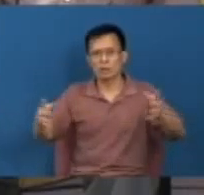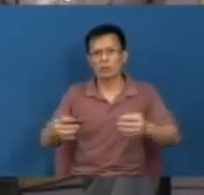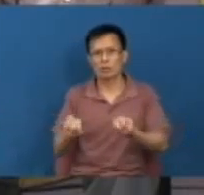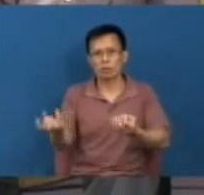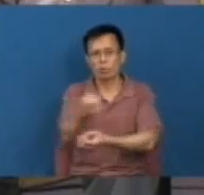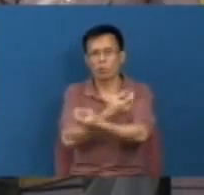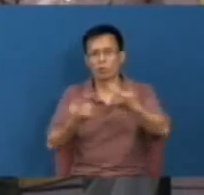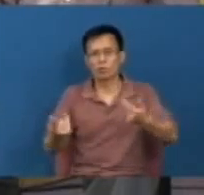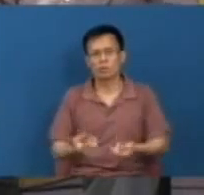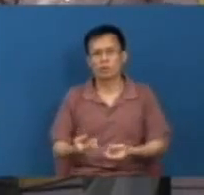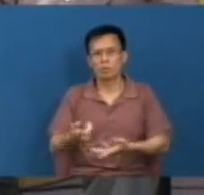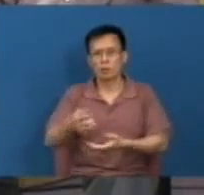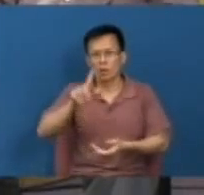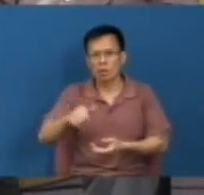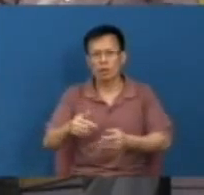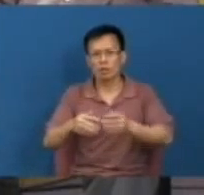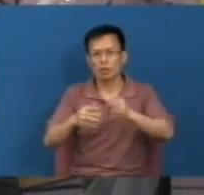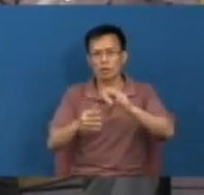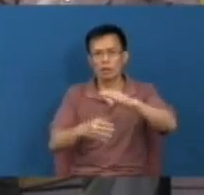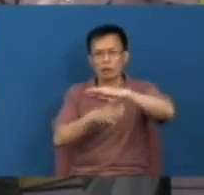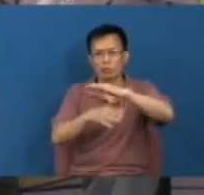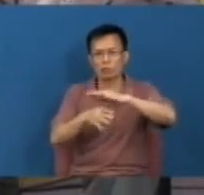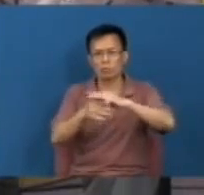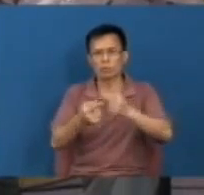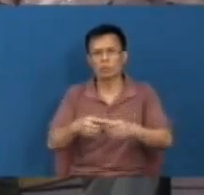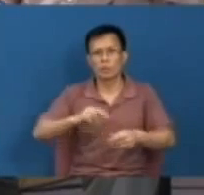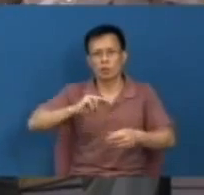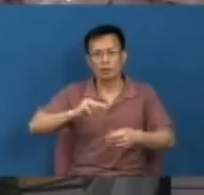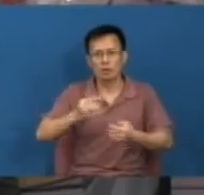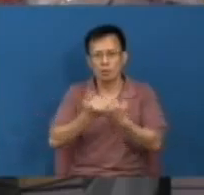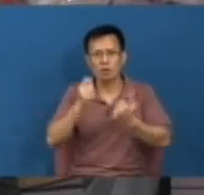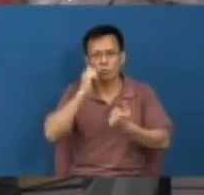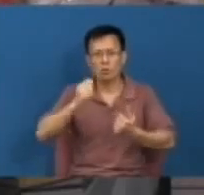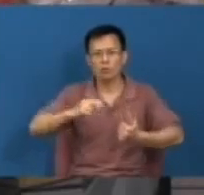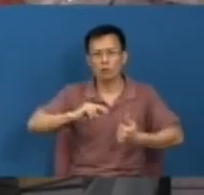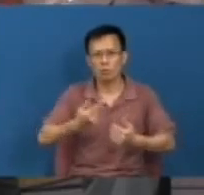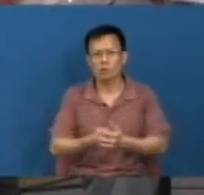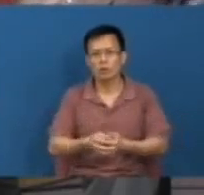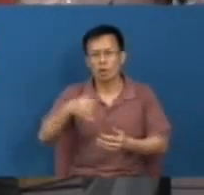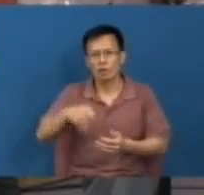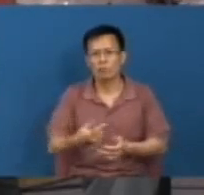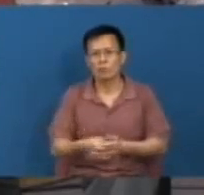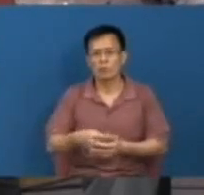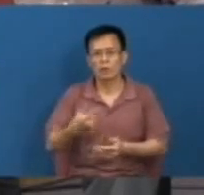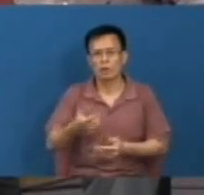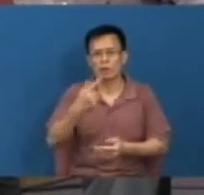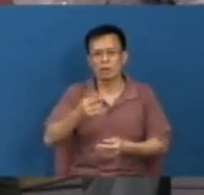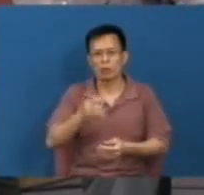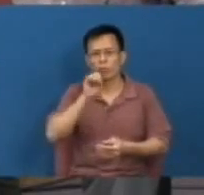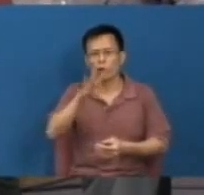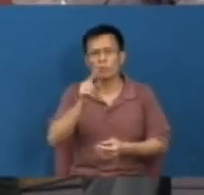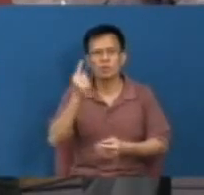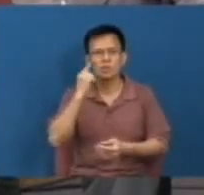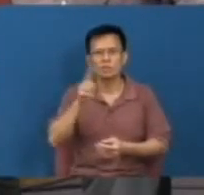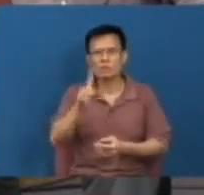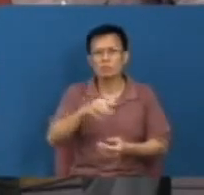啊，去俾啲舊居民咁，所以佢哋應該係得到生活得到改善。我諗下一 part 咧，樓上嘅業主就話俾你聽係幾慘，係有冇得到七